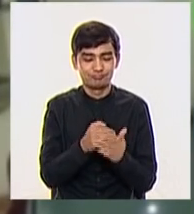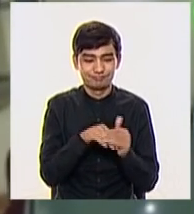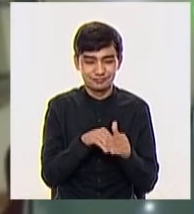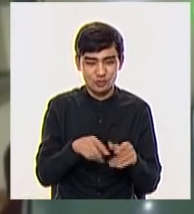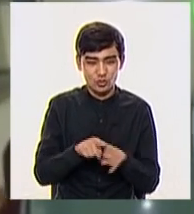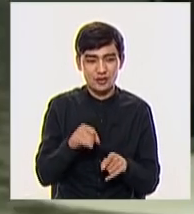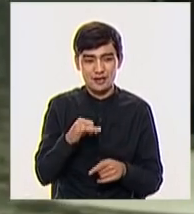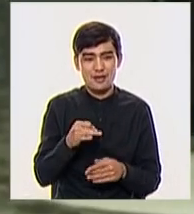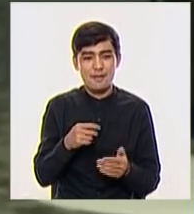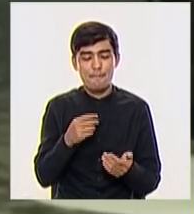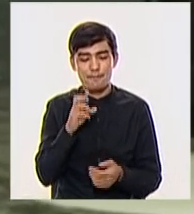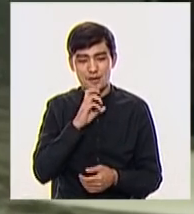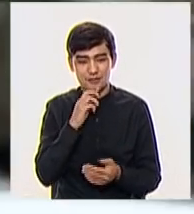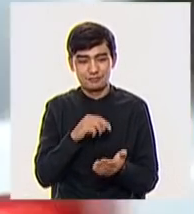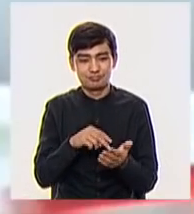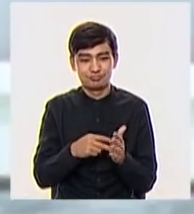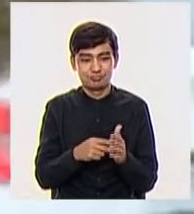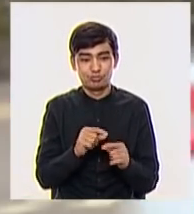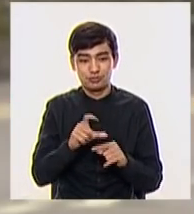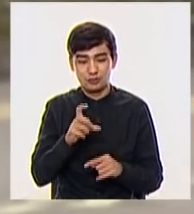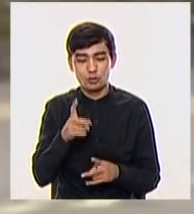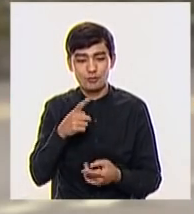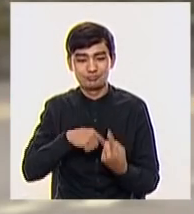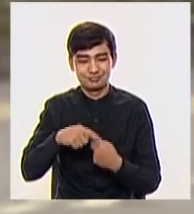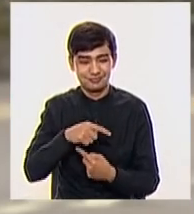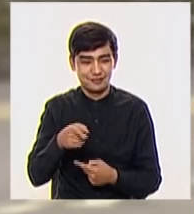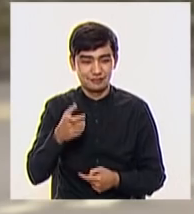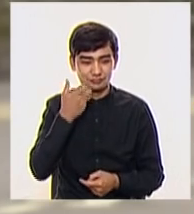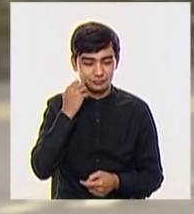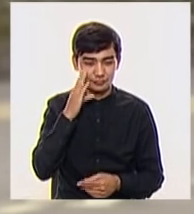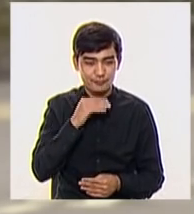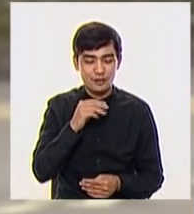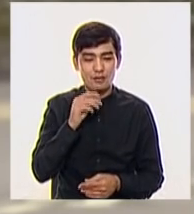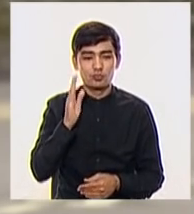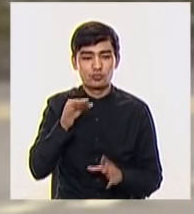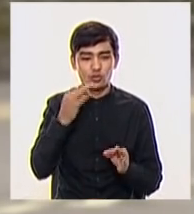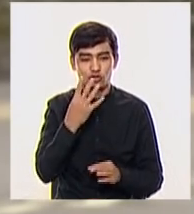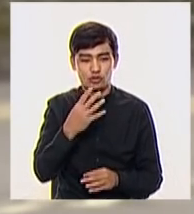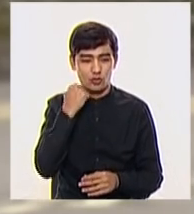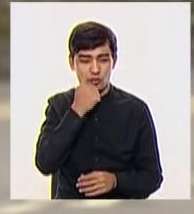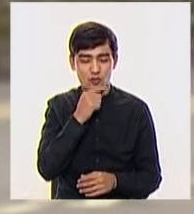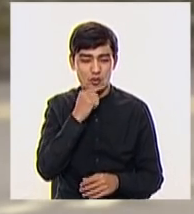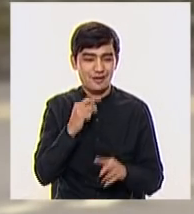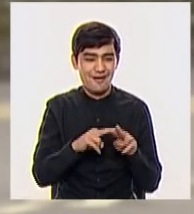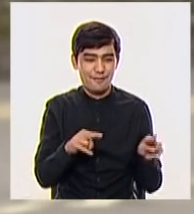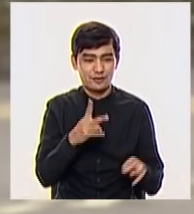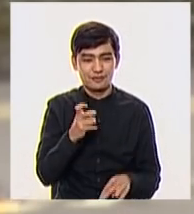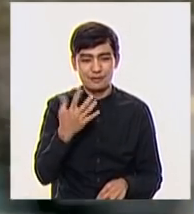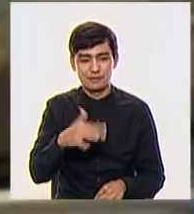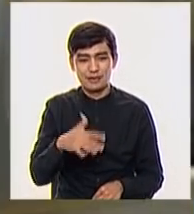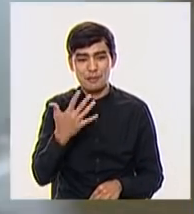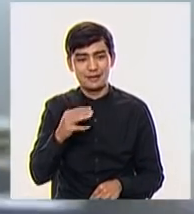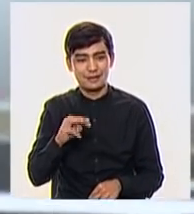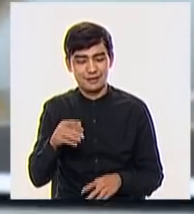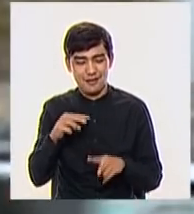қымбаттауы мұнай өндірушілерге пайдалы. Қалай десек те, алдағы 4 жылда бензиннің бағасы Ресейдегіде 255 теңгеге көтерілуі мүмкін.